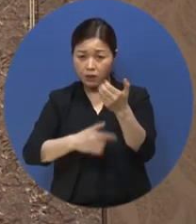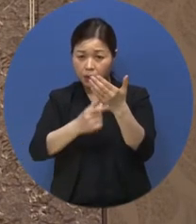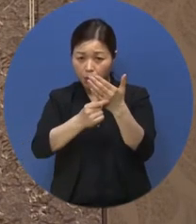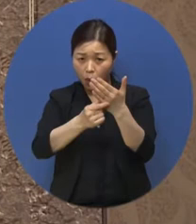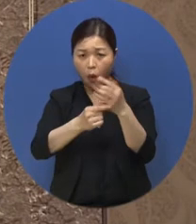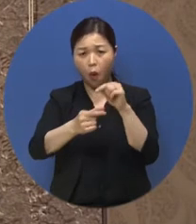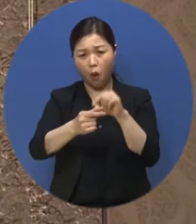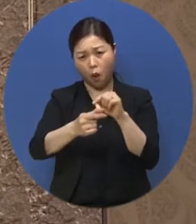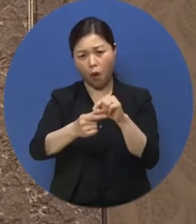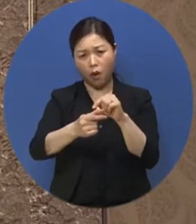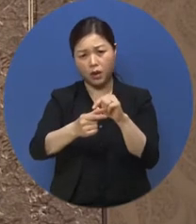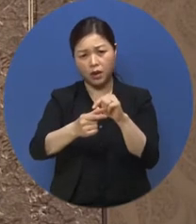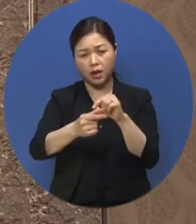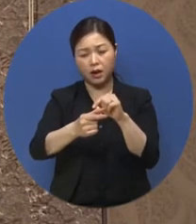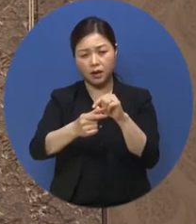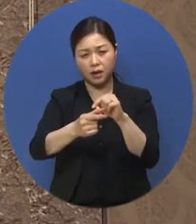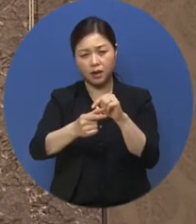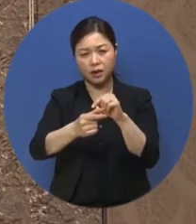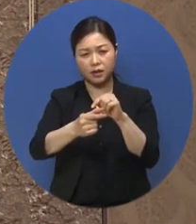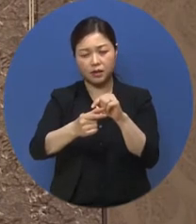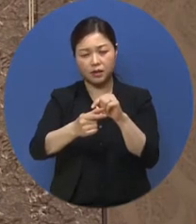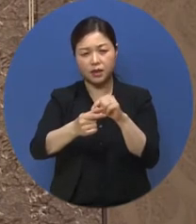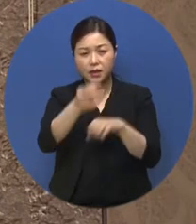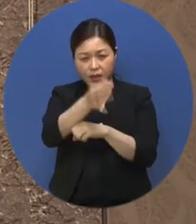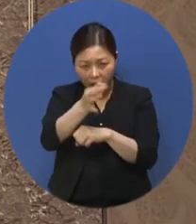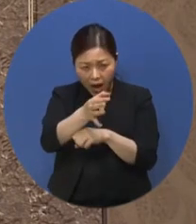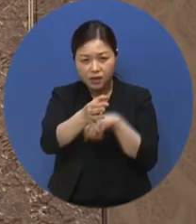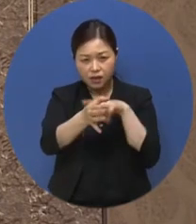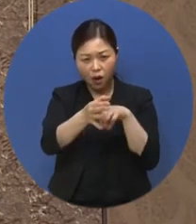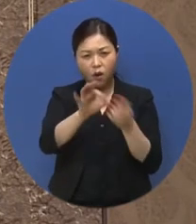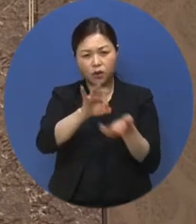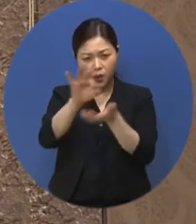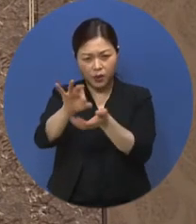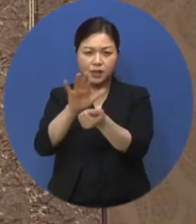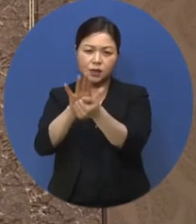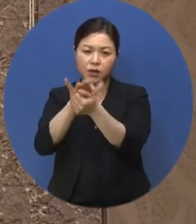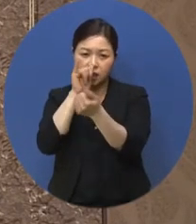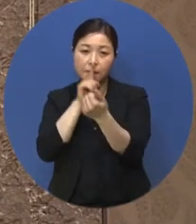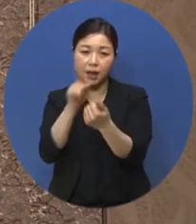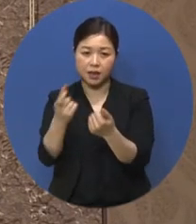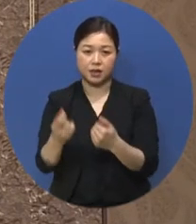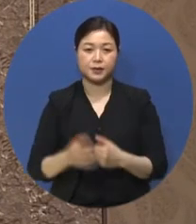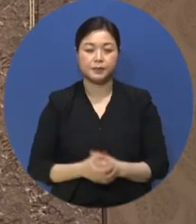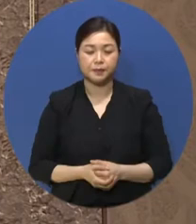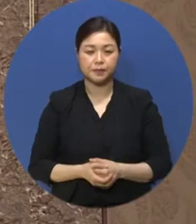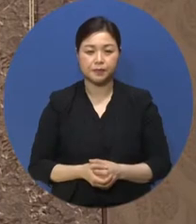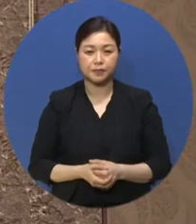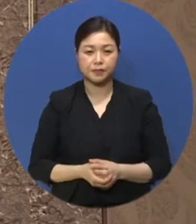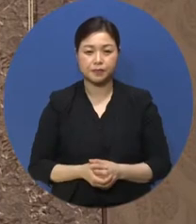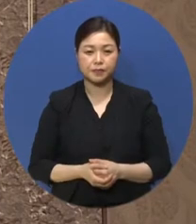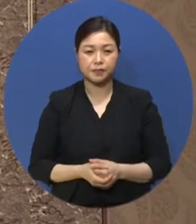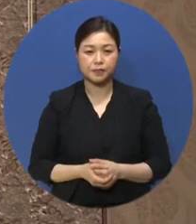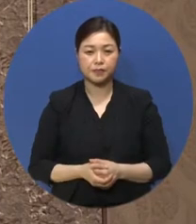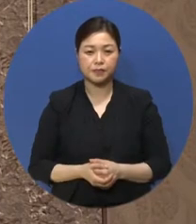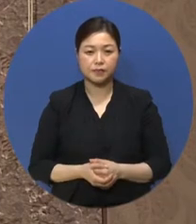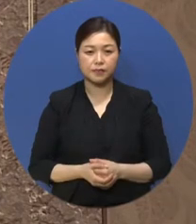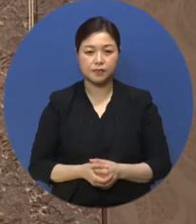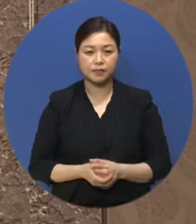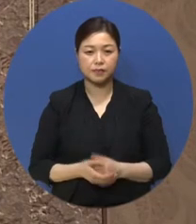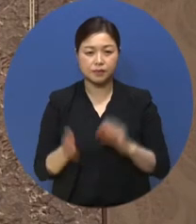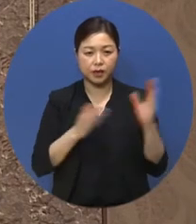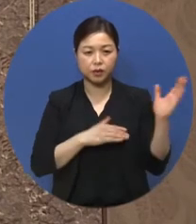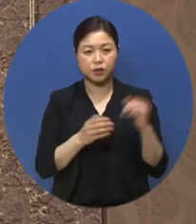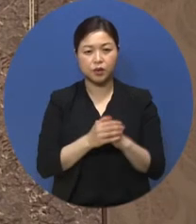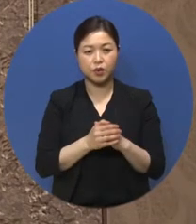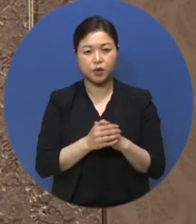주는 이런 역할도 하고 있다는 얘기고요. 네. 그다음에 이제 그 지금 저희 같은 경우는 그렇고요. 그